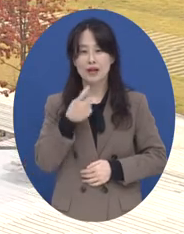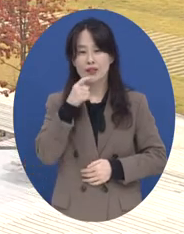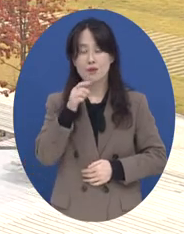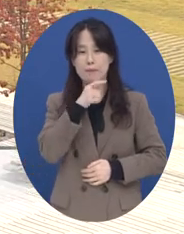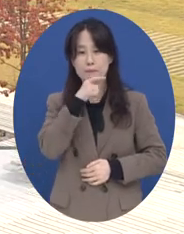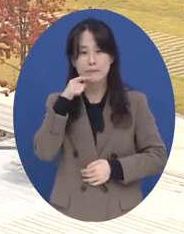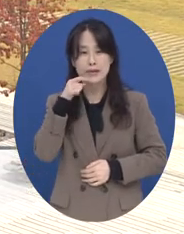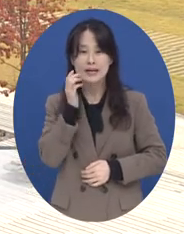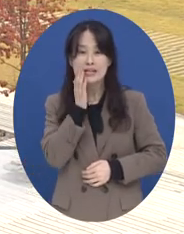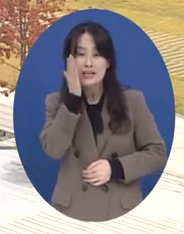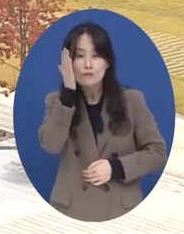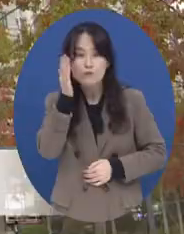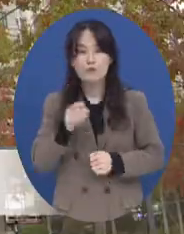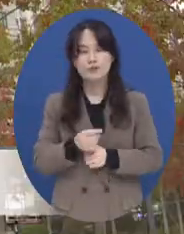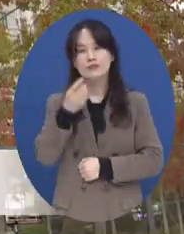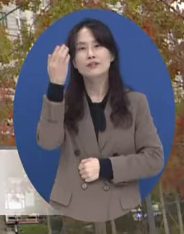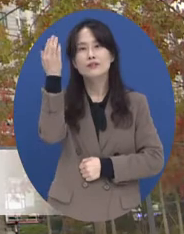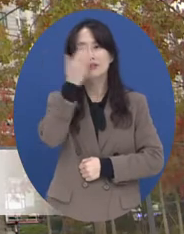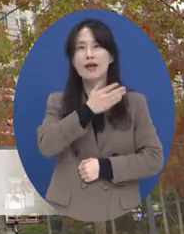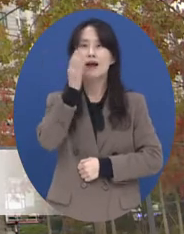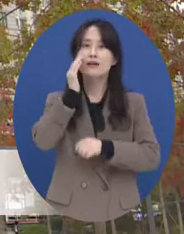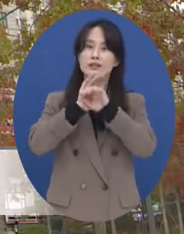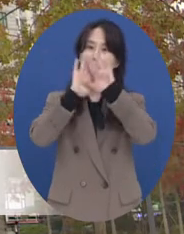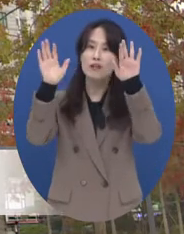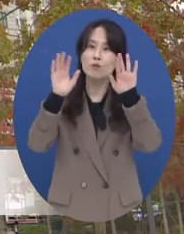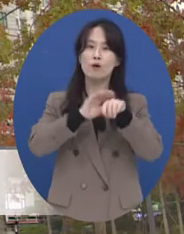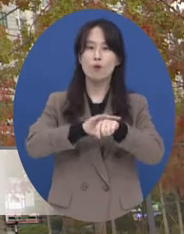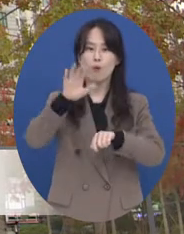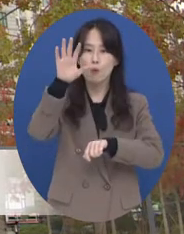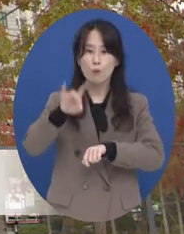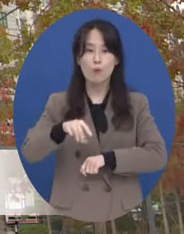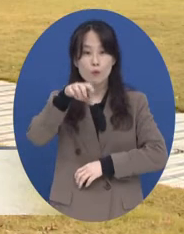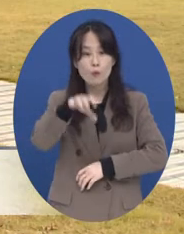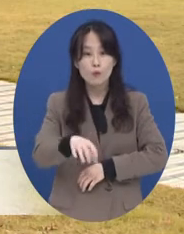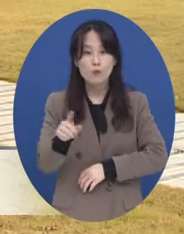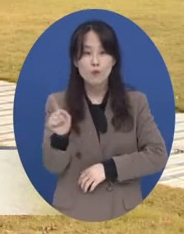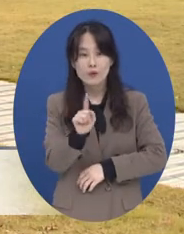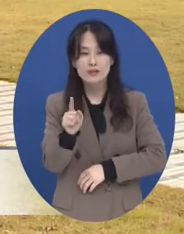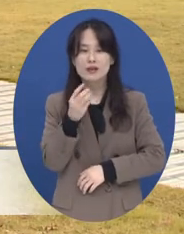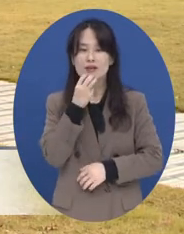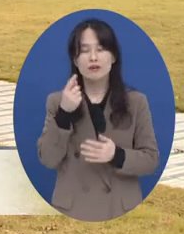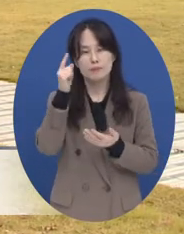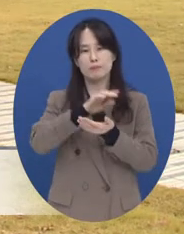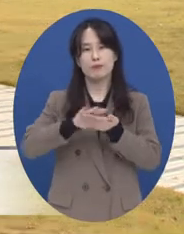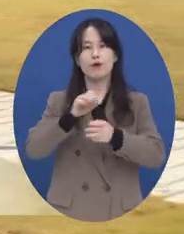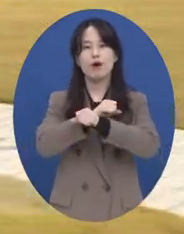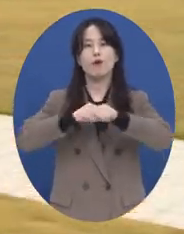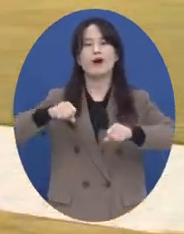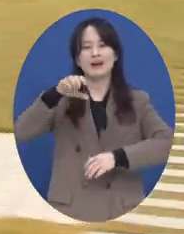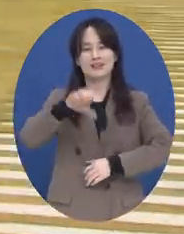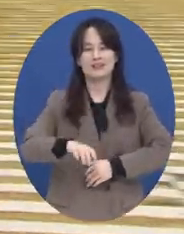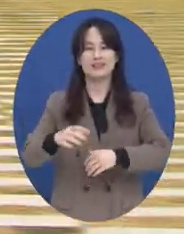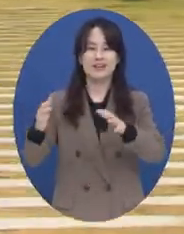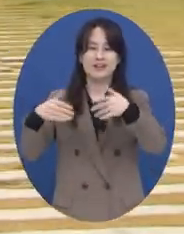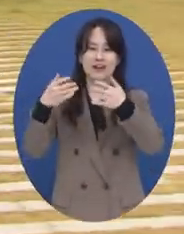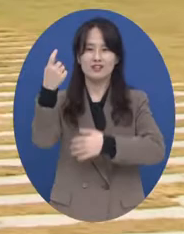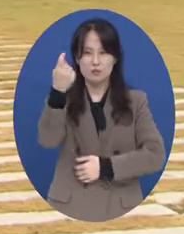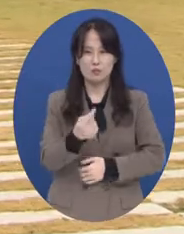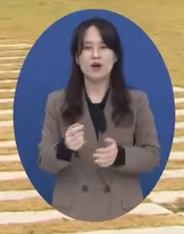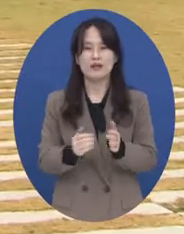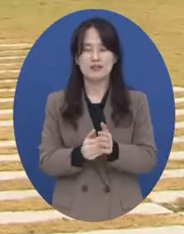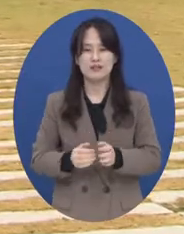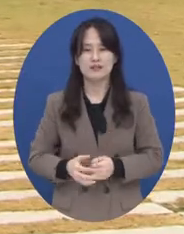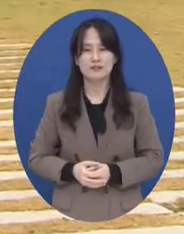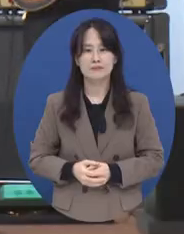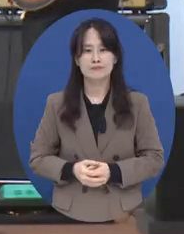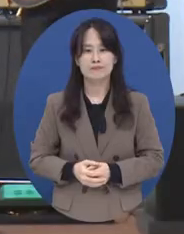노랗고 붉은 단풍이 청명한 하늘과 잘 어우러진 2곳 경기 평화광장 에도 가을이 찾아왔습니다